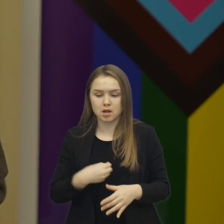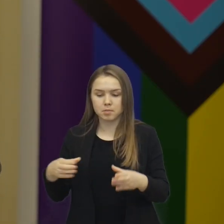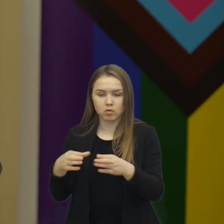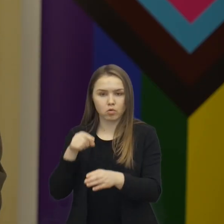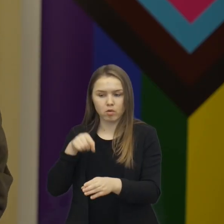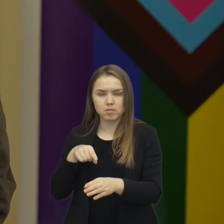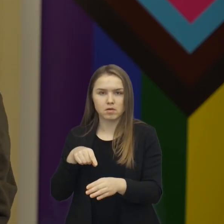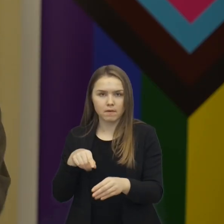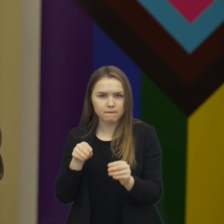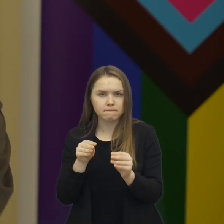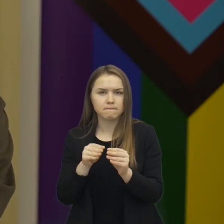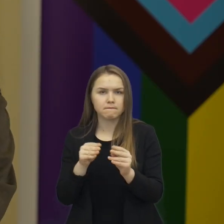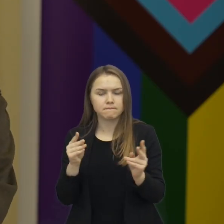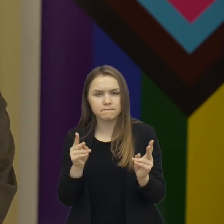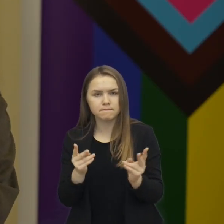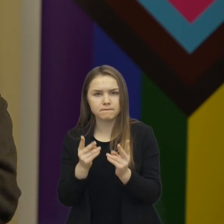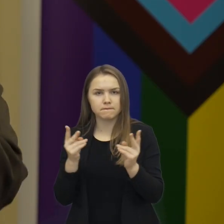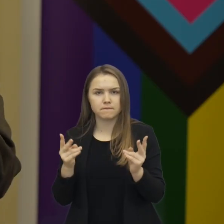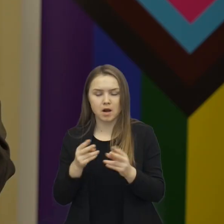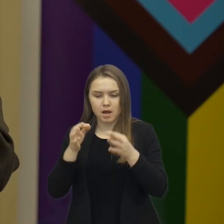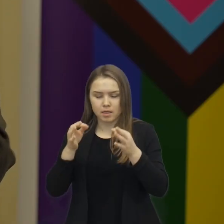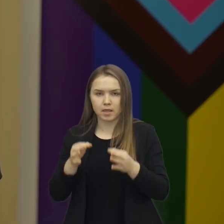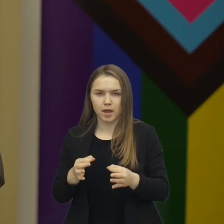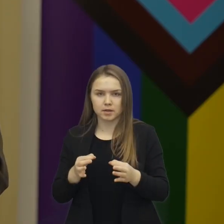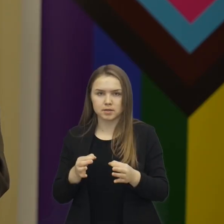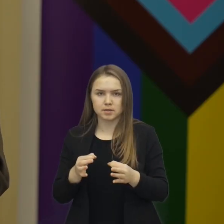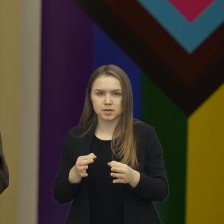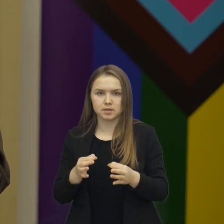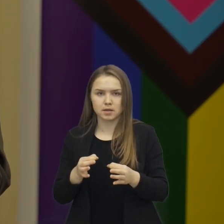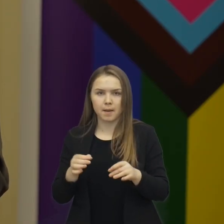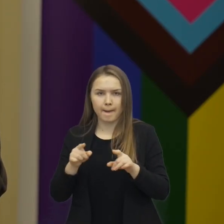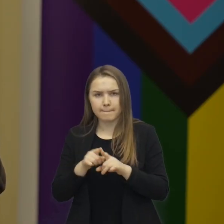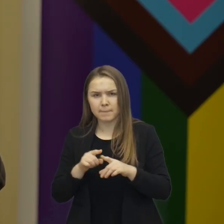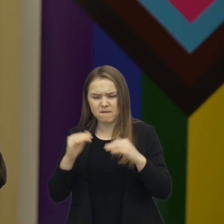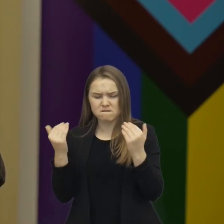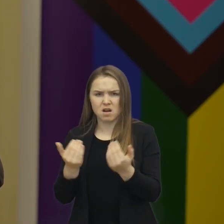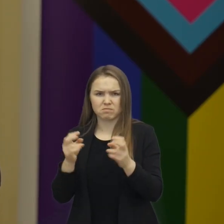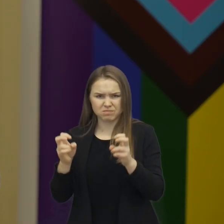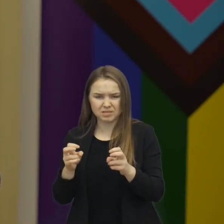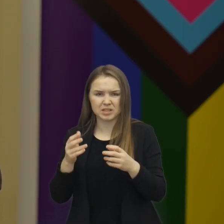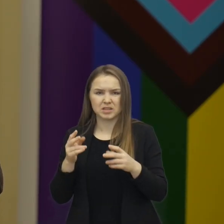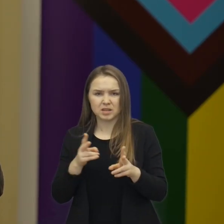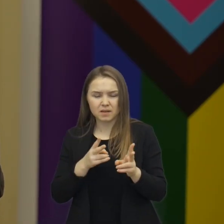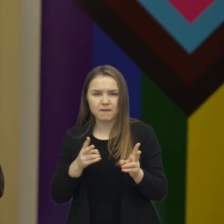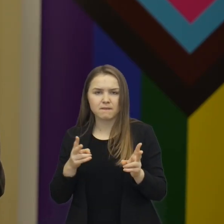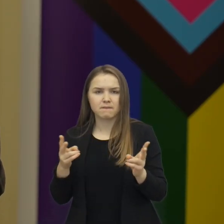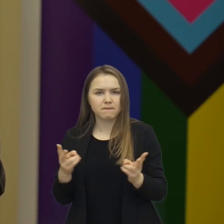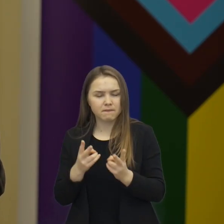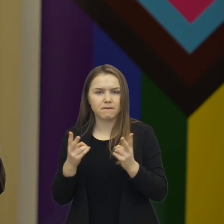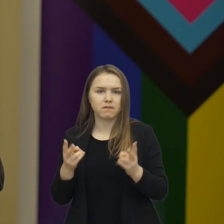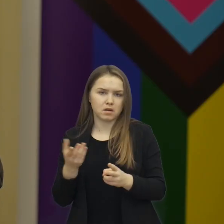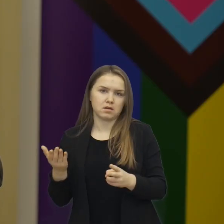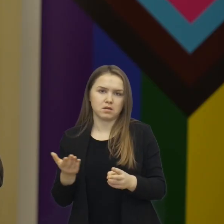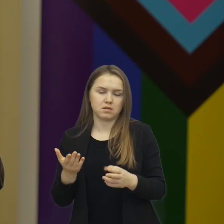šitame vakume teisinėme, bet kalbant apie pastaruosius metus ir pokyčius, ar